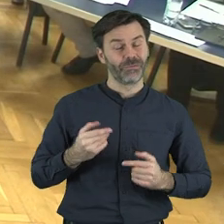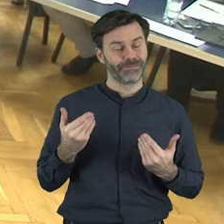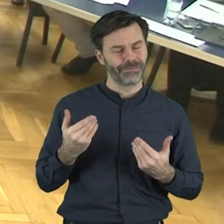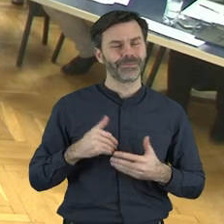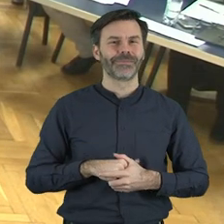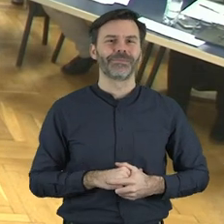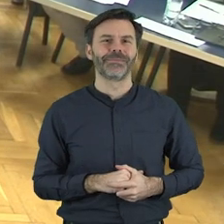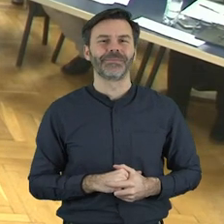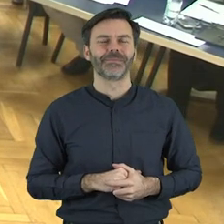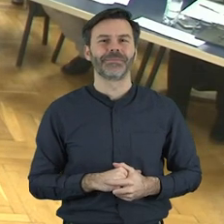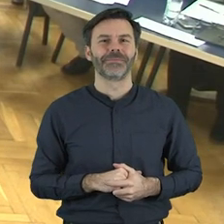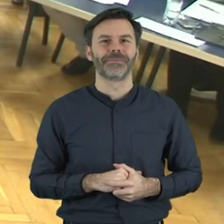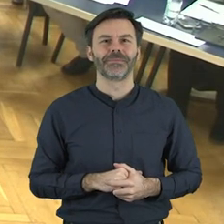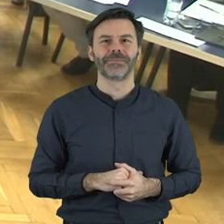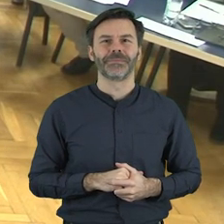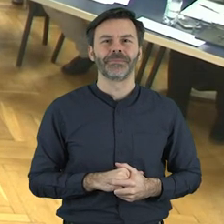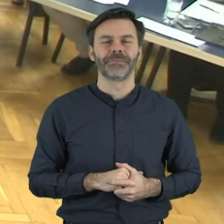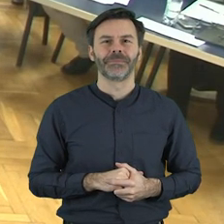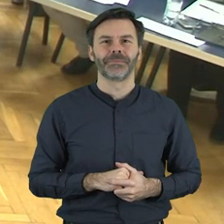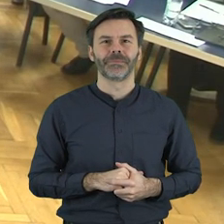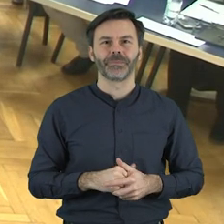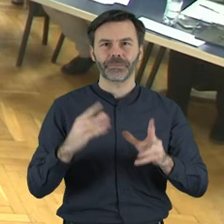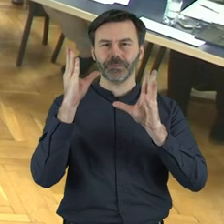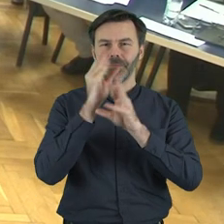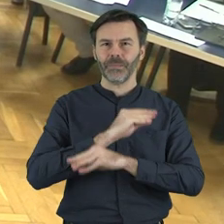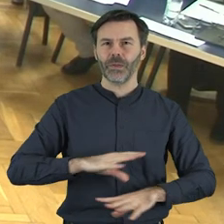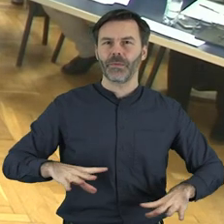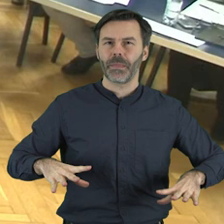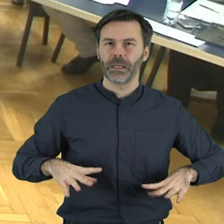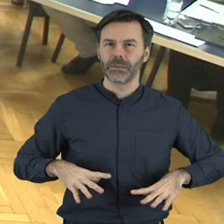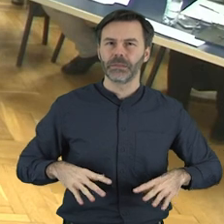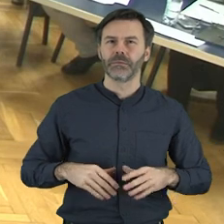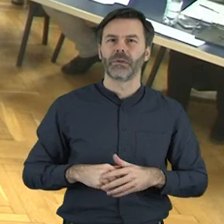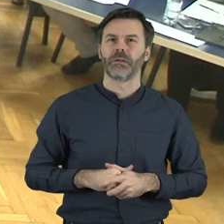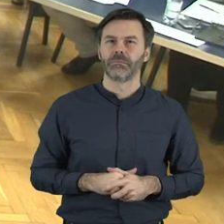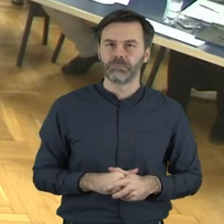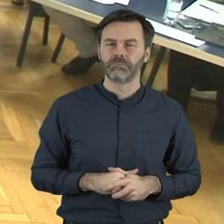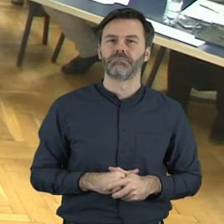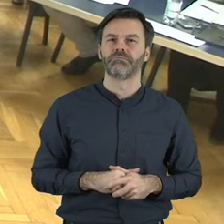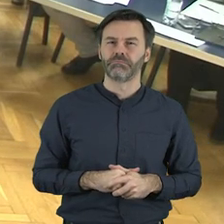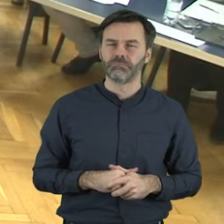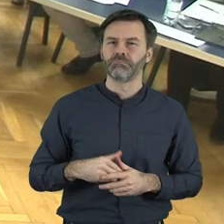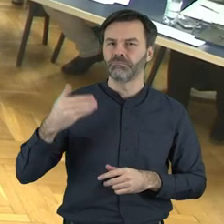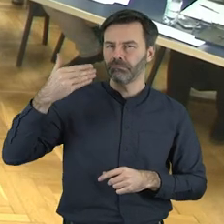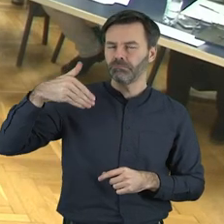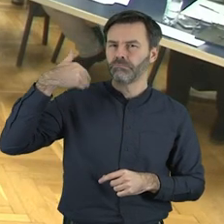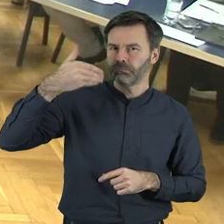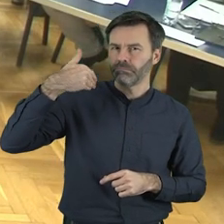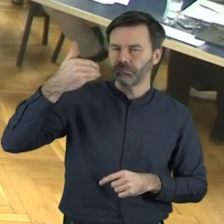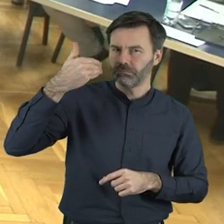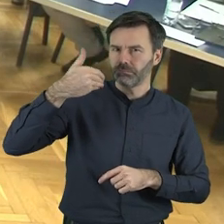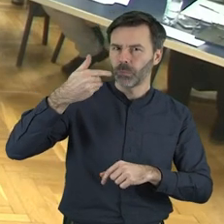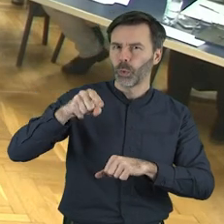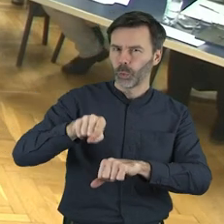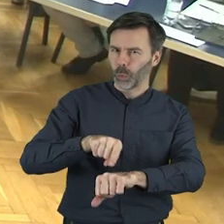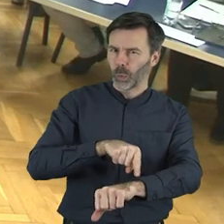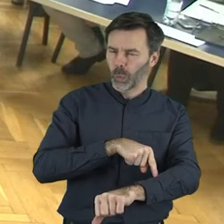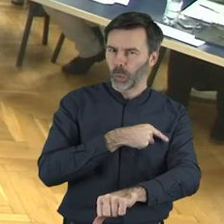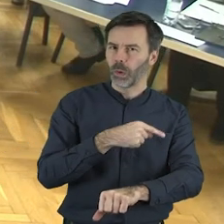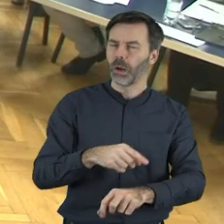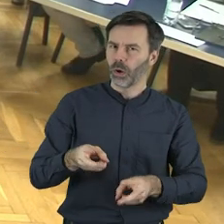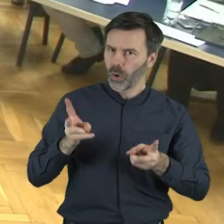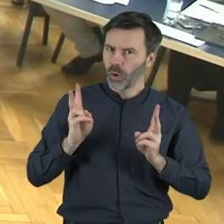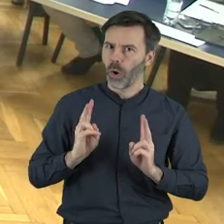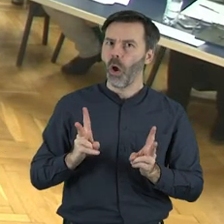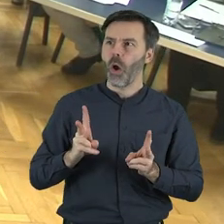to długie, ale jakże merytoryczne i poważnie brzmiące wystąpienie Pana Radnego Bugajskiego, który przeczytał